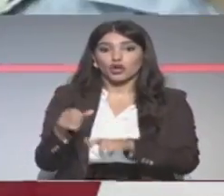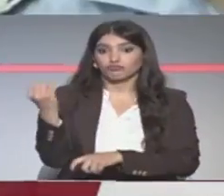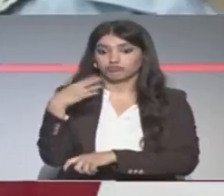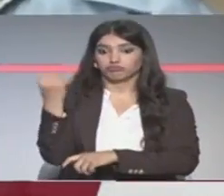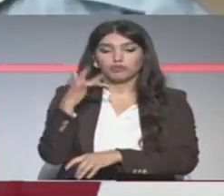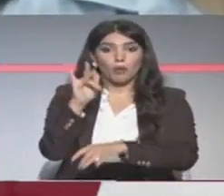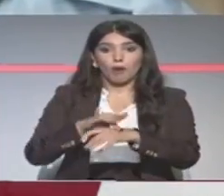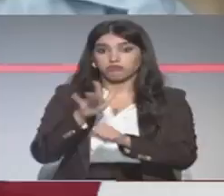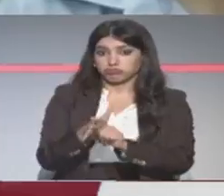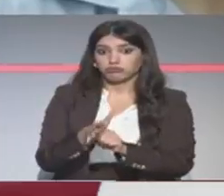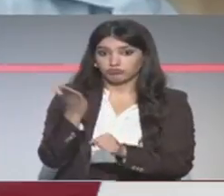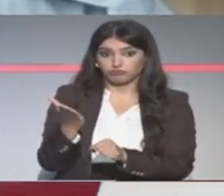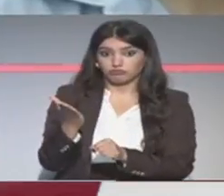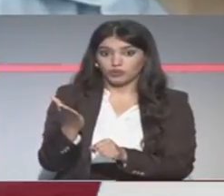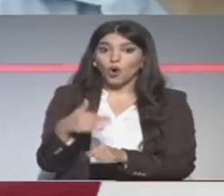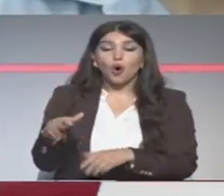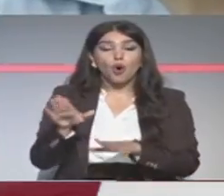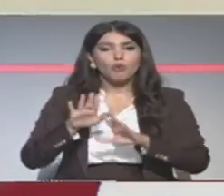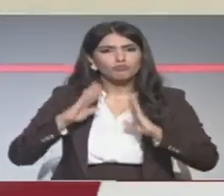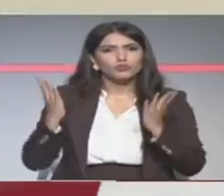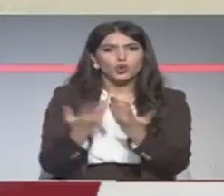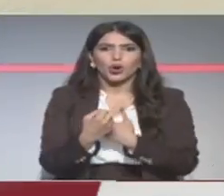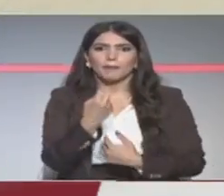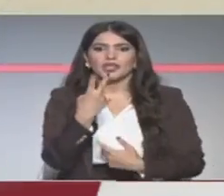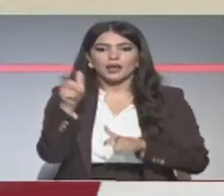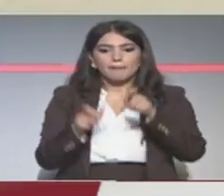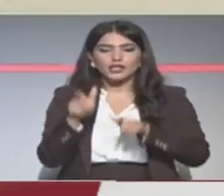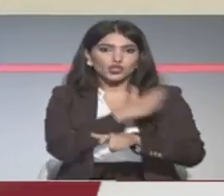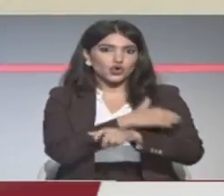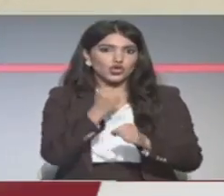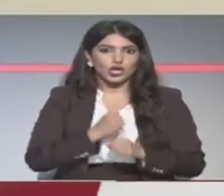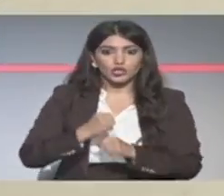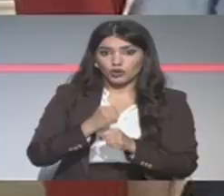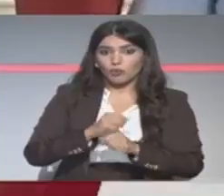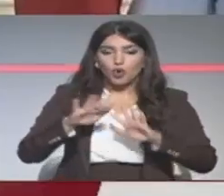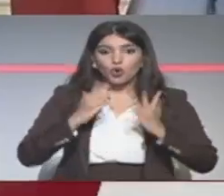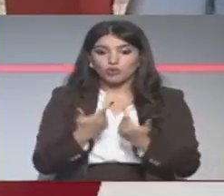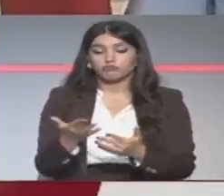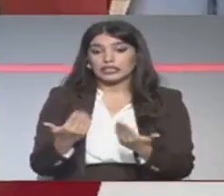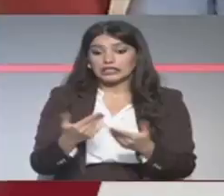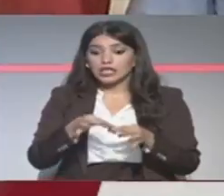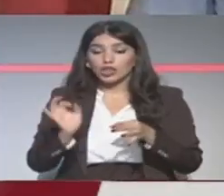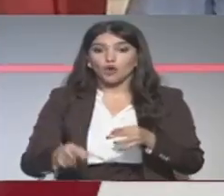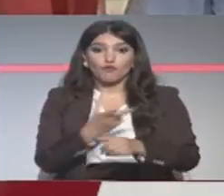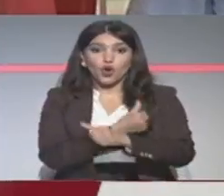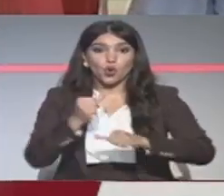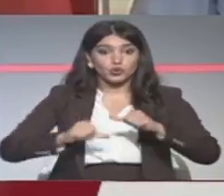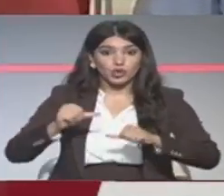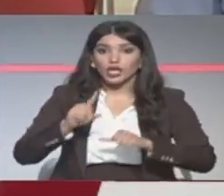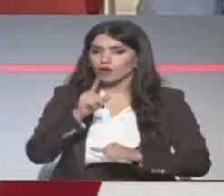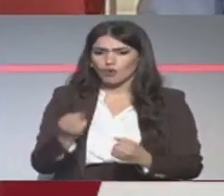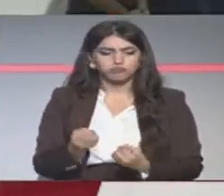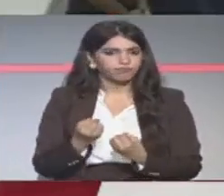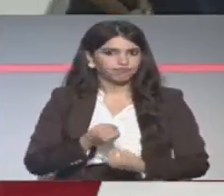منهم بفيروس كورونا، من جملة حوالي 100 إطار وعون في انتظار صدور باقي النتائج، كما عبروا